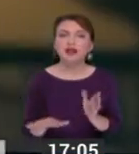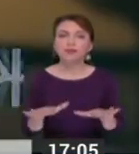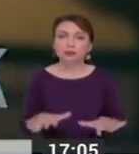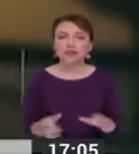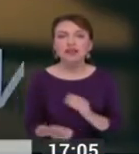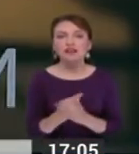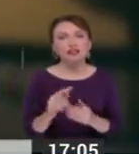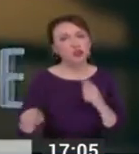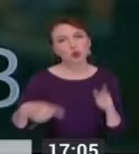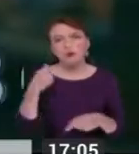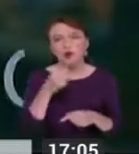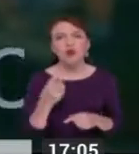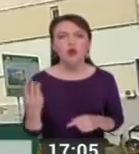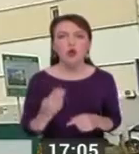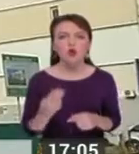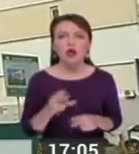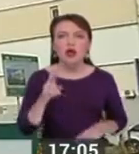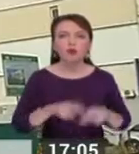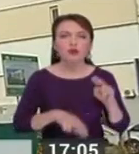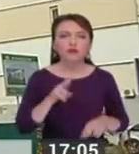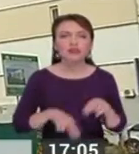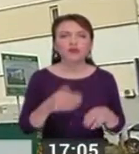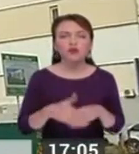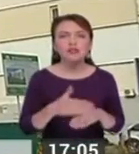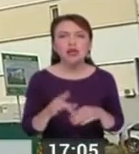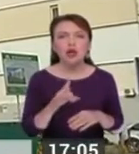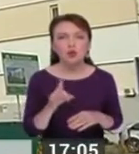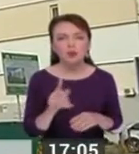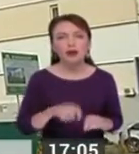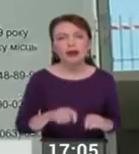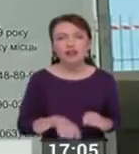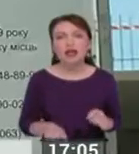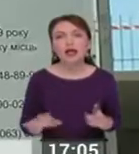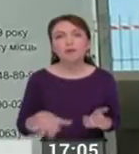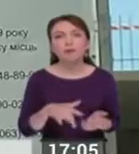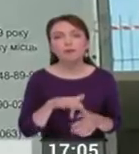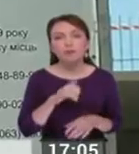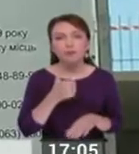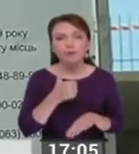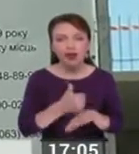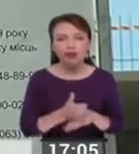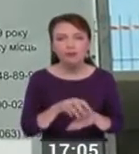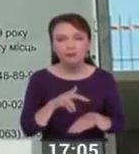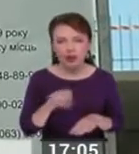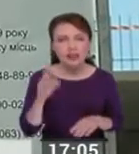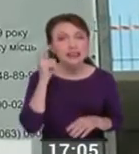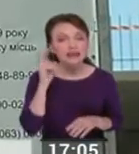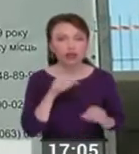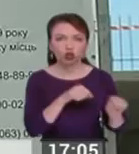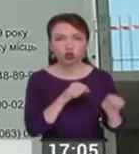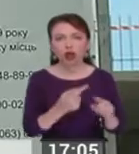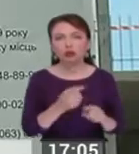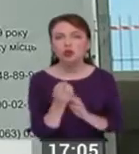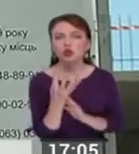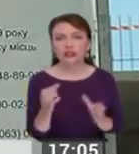наступного року на Троєщині. Будівництво на вулиці Радунській сьогодні перевірив мер Києва Віталій Кличко. Дитсадок, розрахований на 14